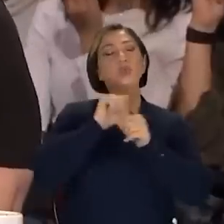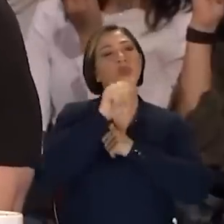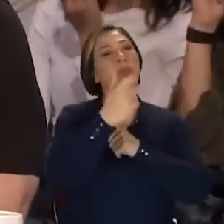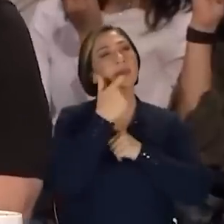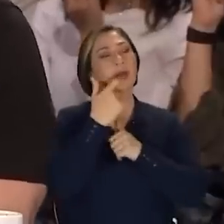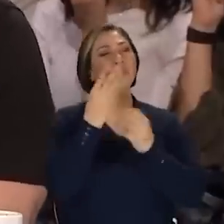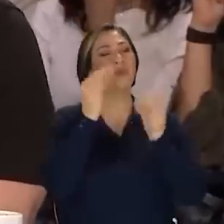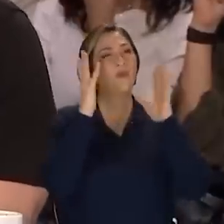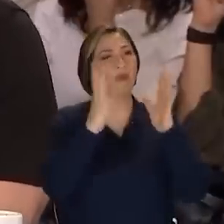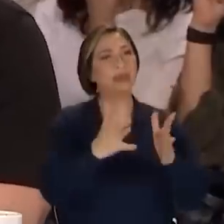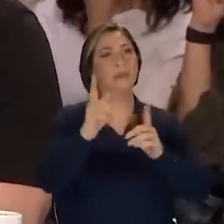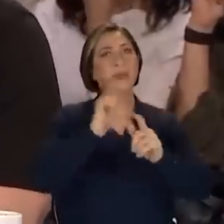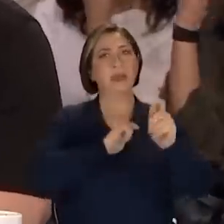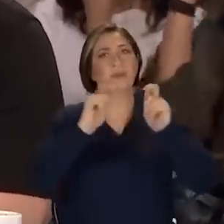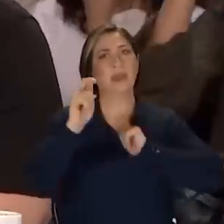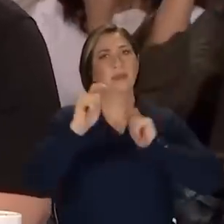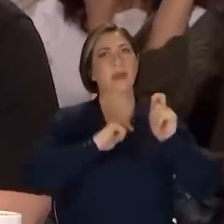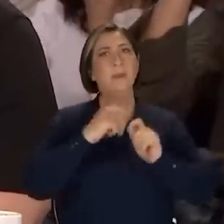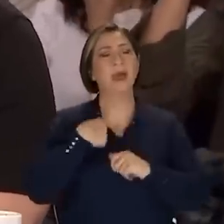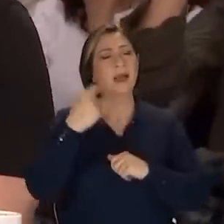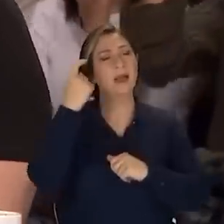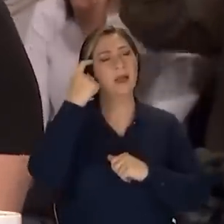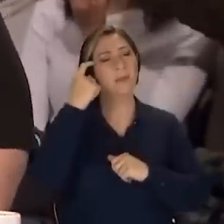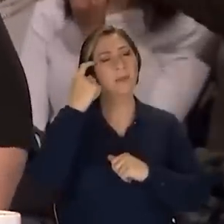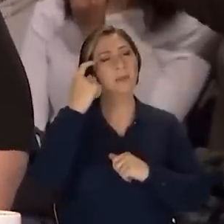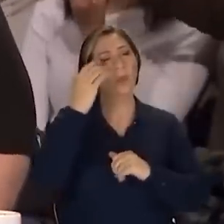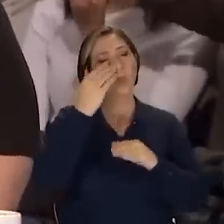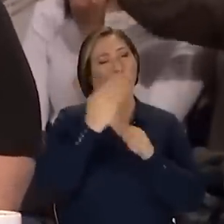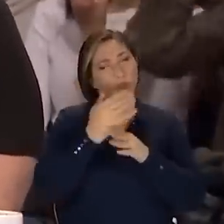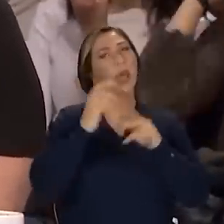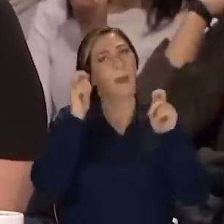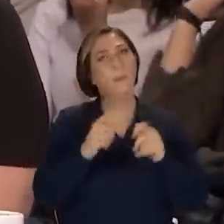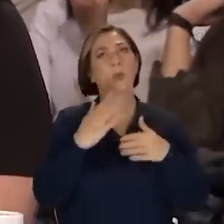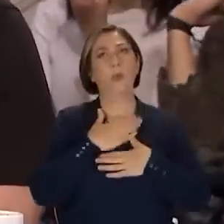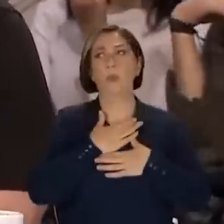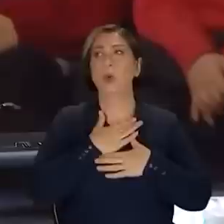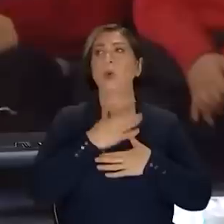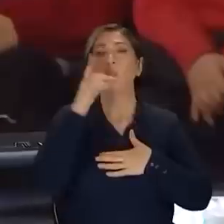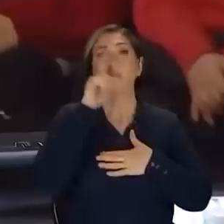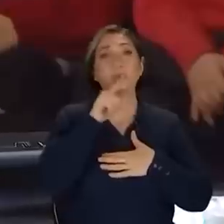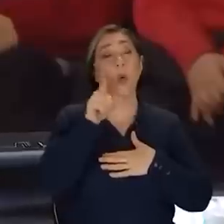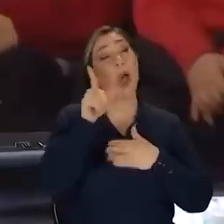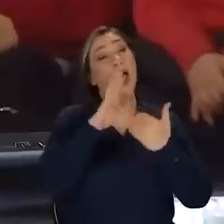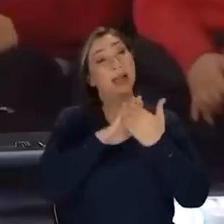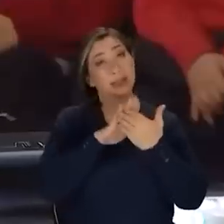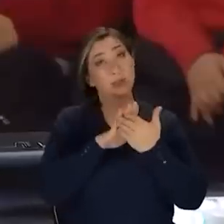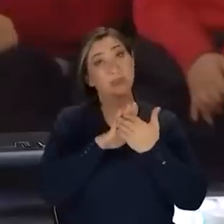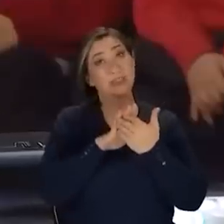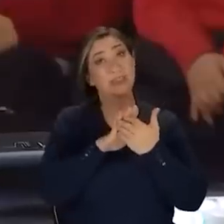yıllardır bir sürü mecrada Ben kafama yatağına yapıyorum Dolayısıyla o Arkadaşımın yani